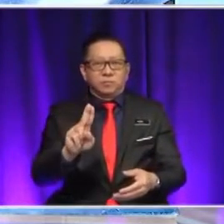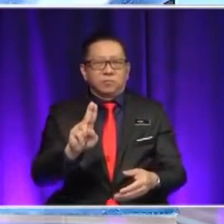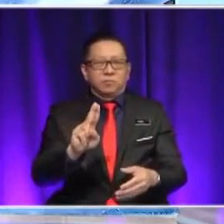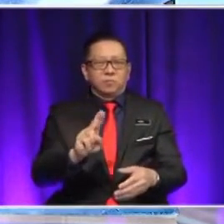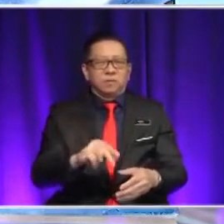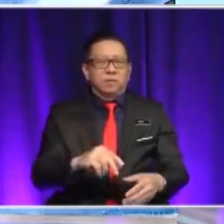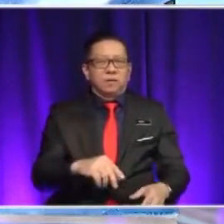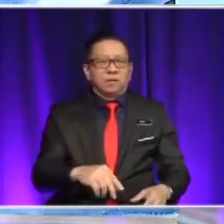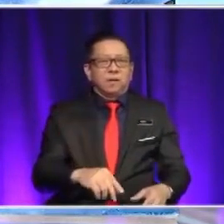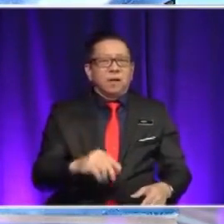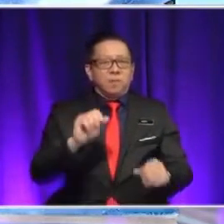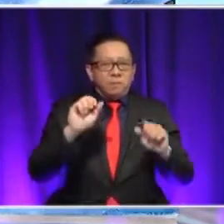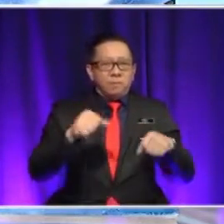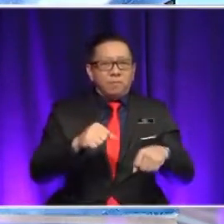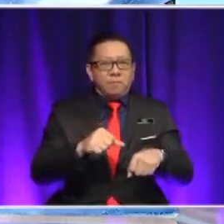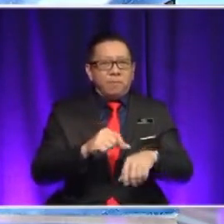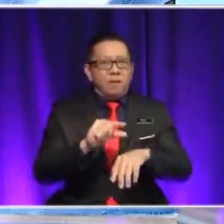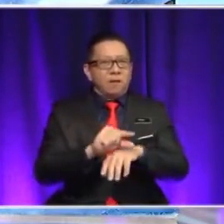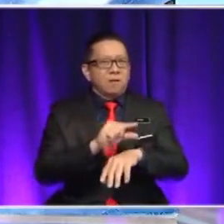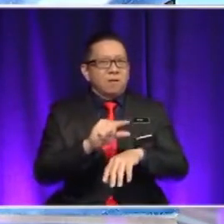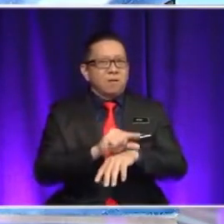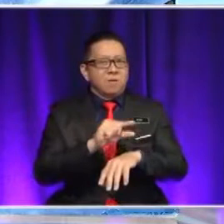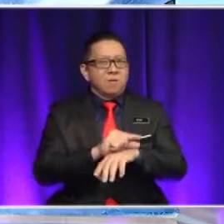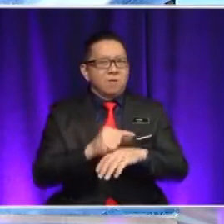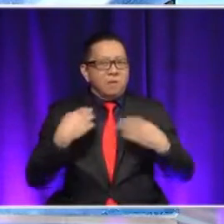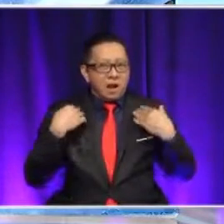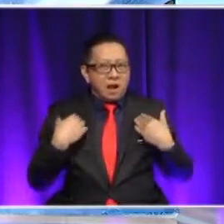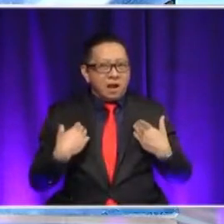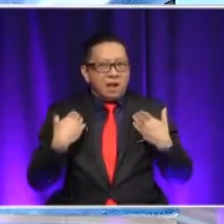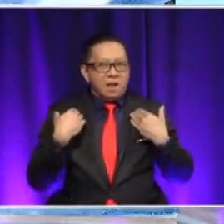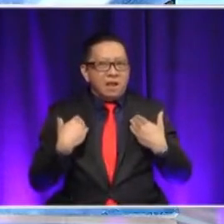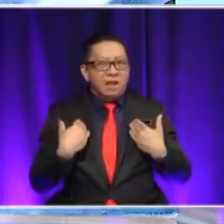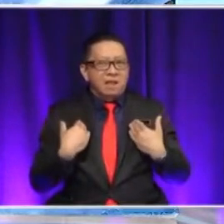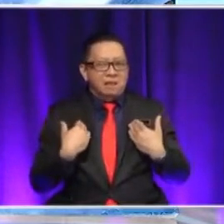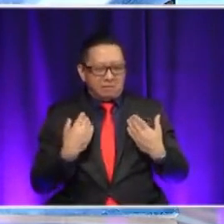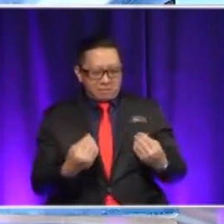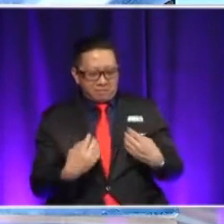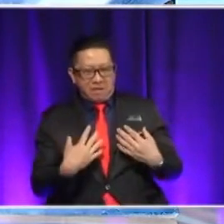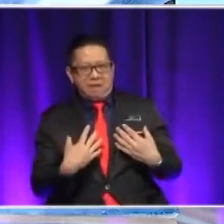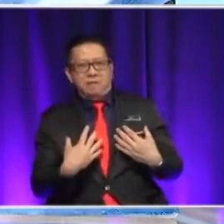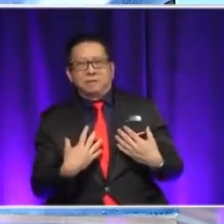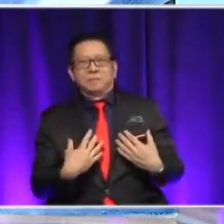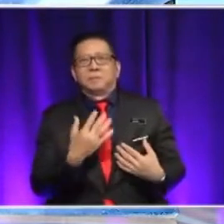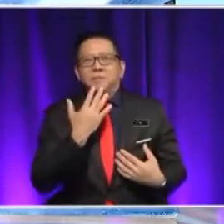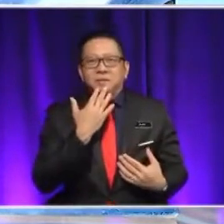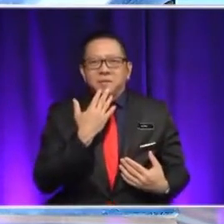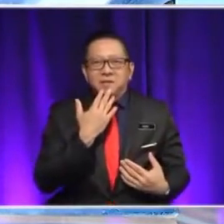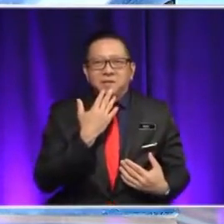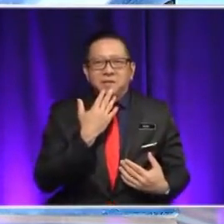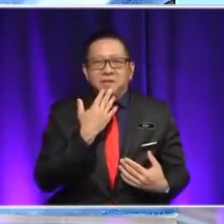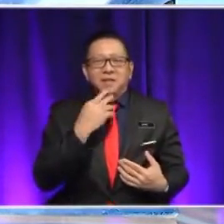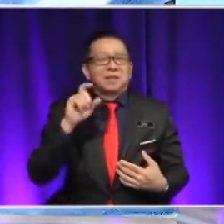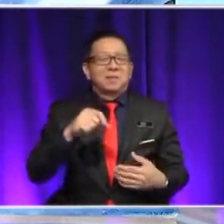pakaian kita hari ini Hai vada Sega begaya dicoba Cobain deh oke tanah enak baju kita DPD keduwarna